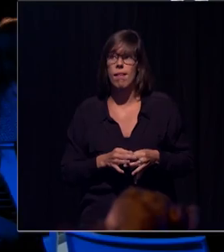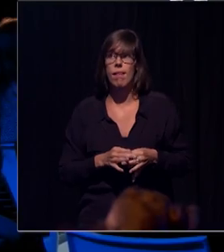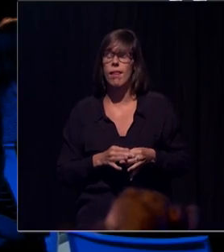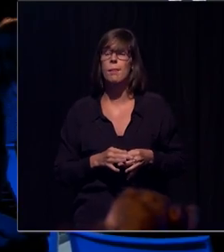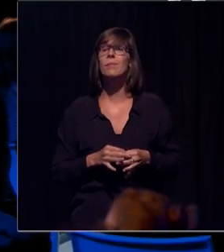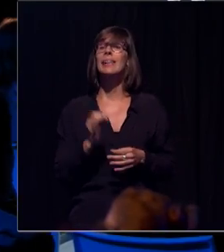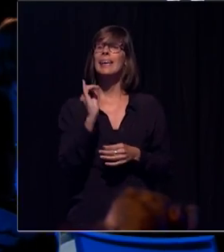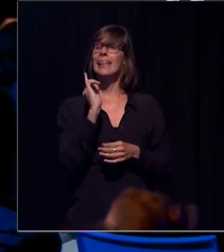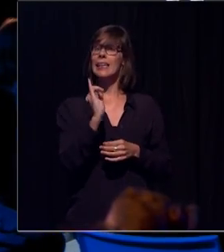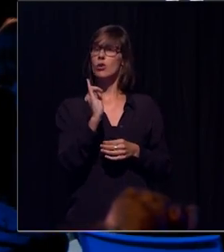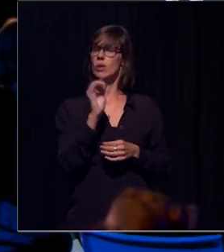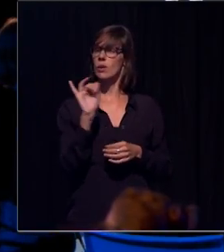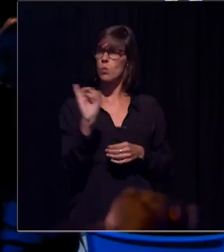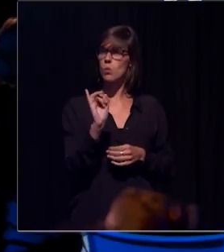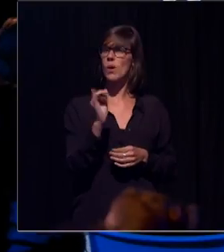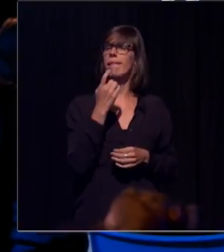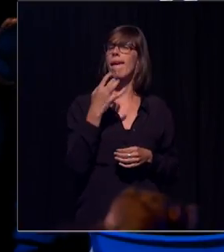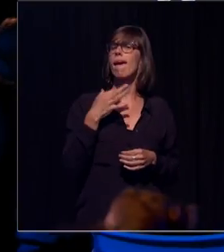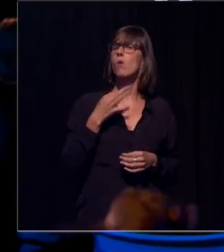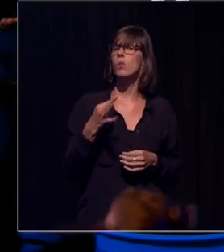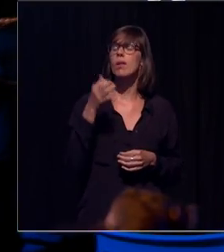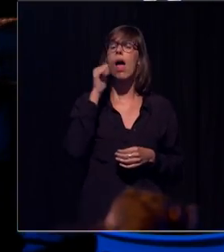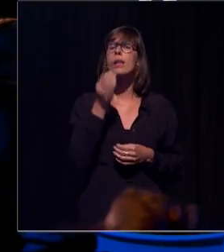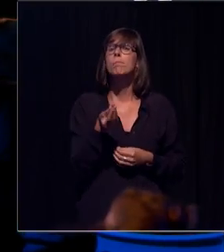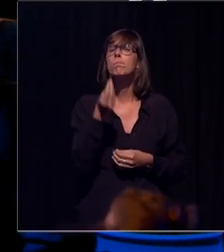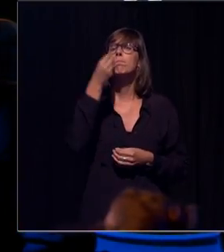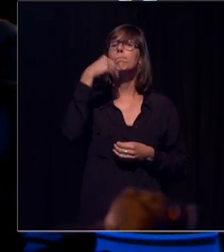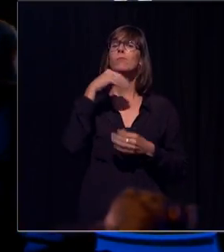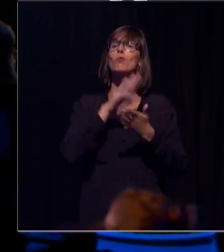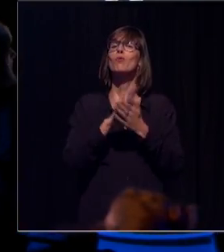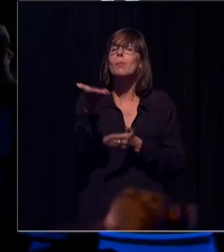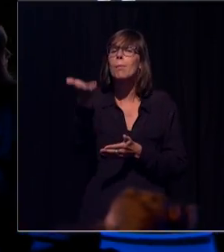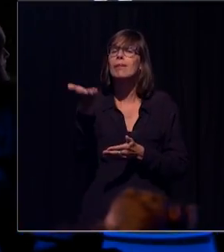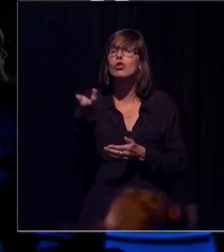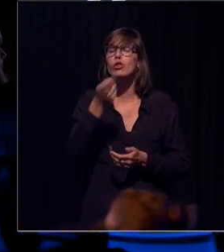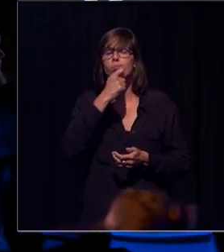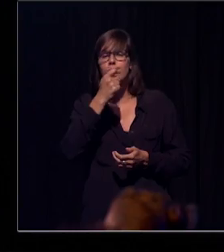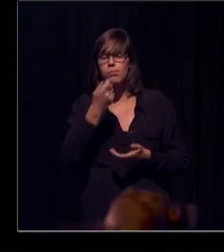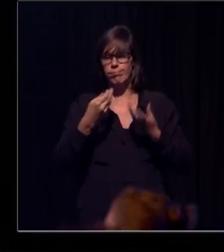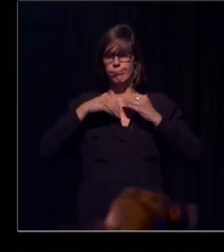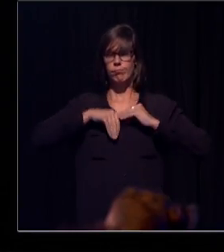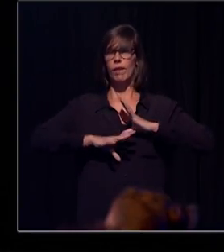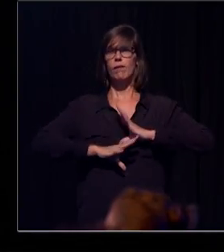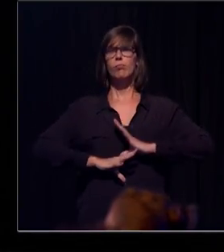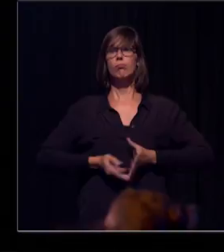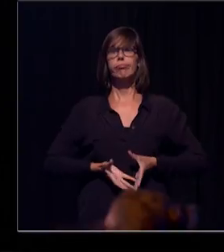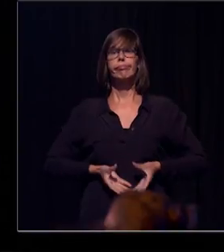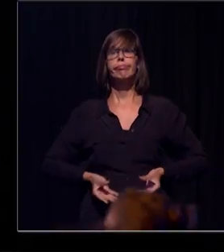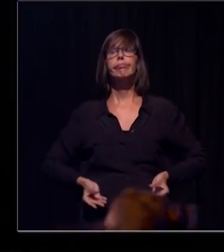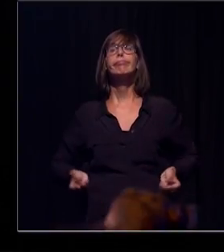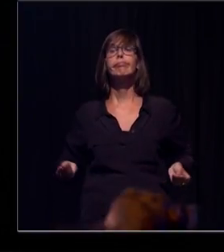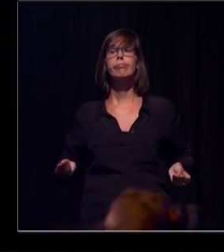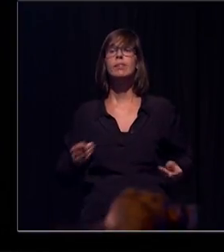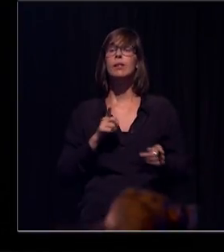En dat is niet simpel. Want insuline is een eiwit. En een eiwit, wanneer je dat inslikt, als je een biefstuk eet,